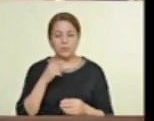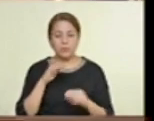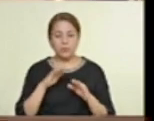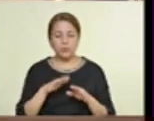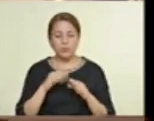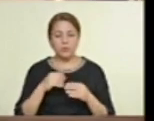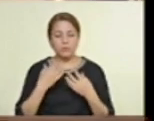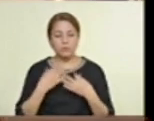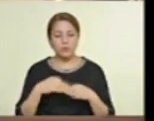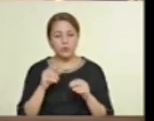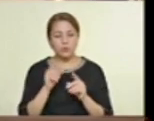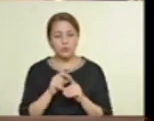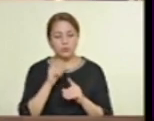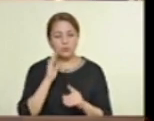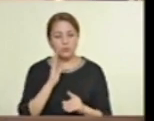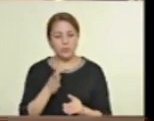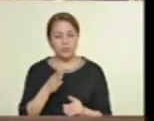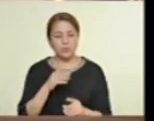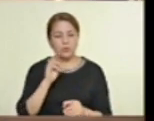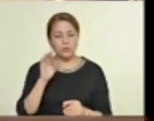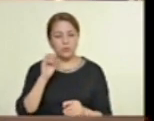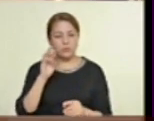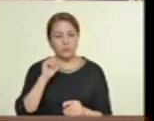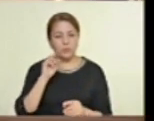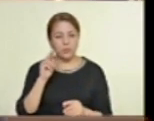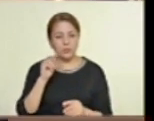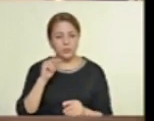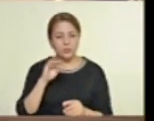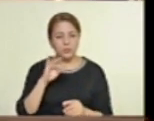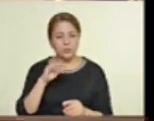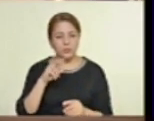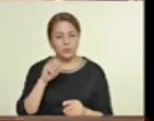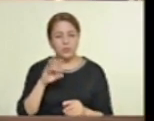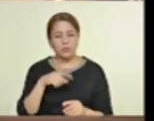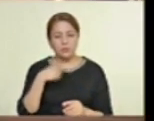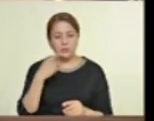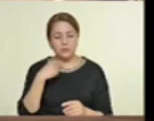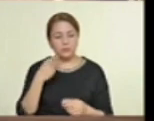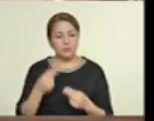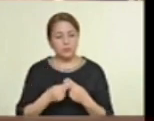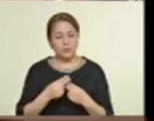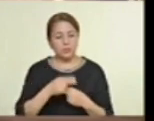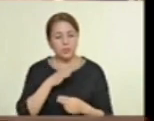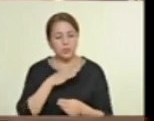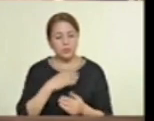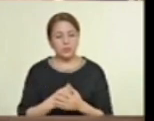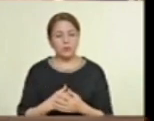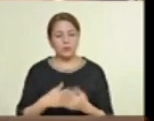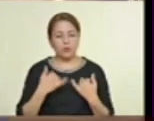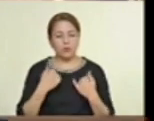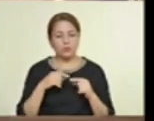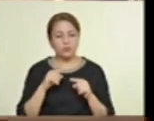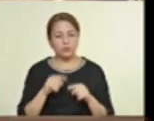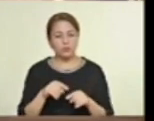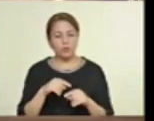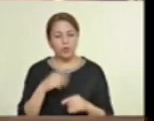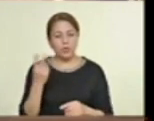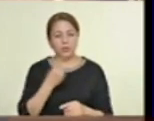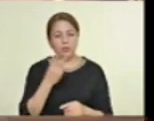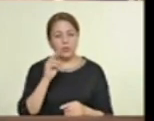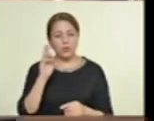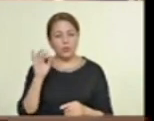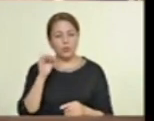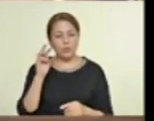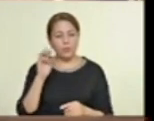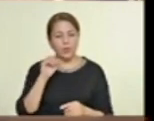so'z bo'lib kela oladigan ko'makchilar deb siz bilan o'rgangan edik. Keling, endi ushbu ikkala